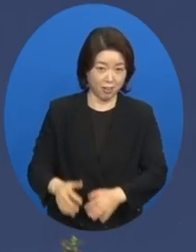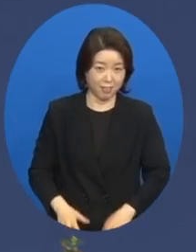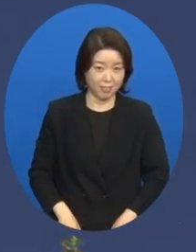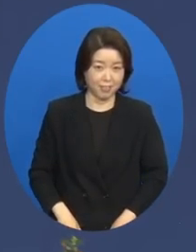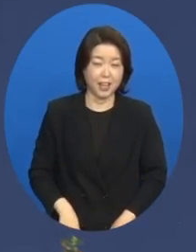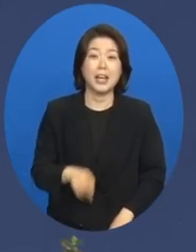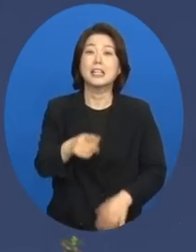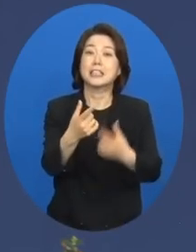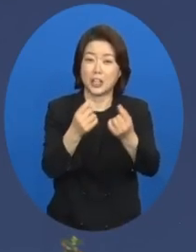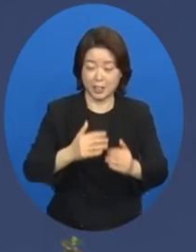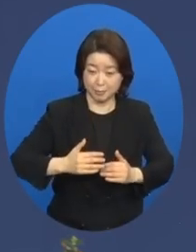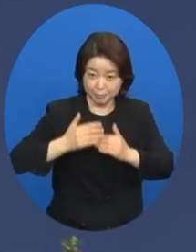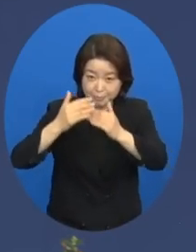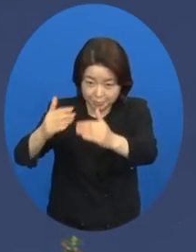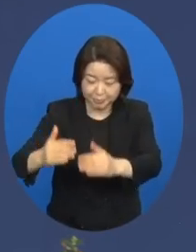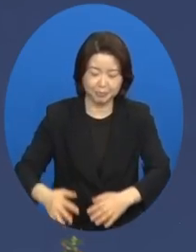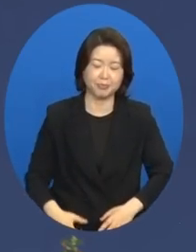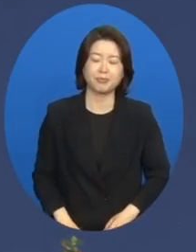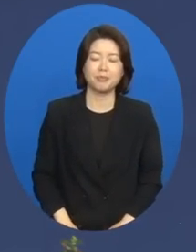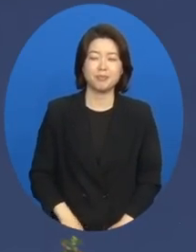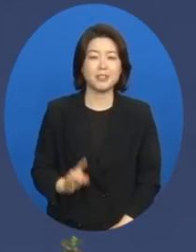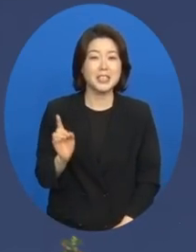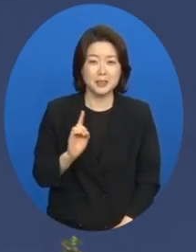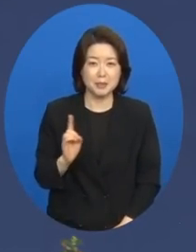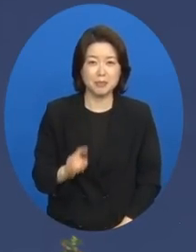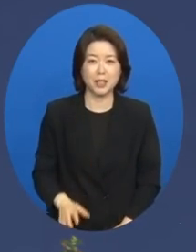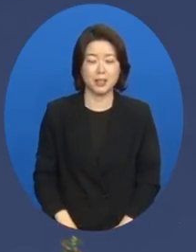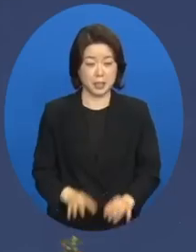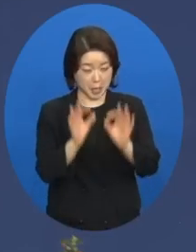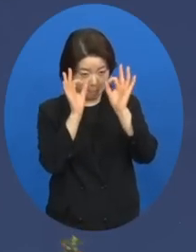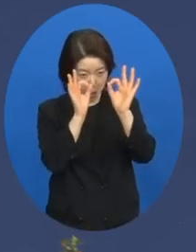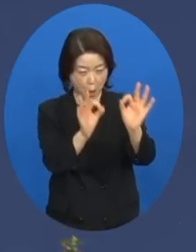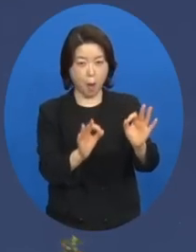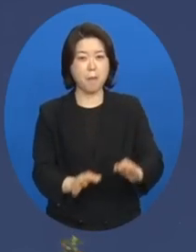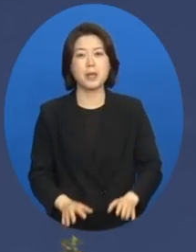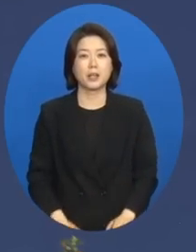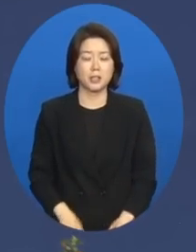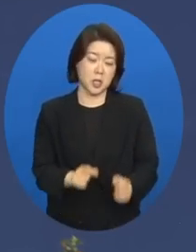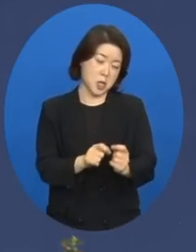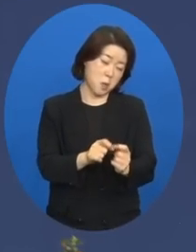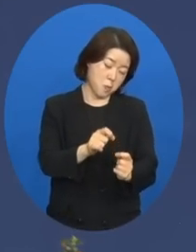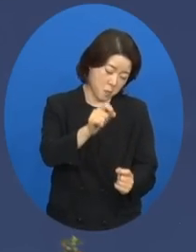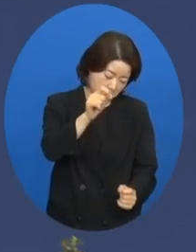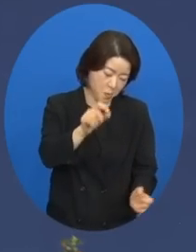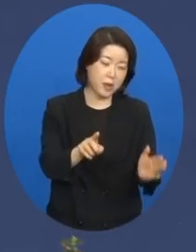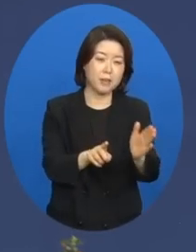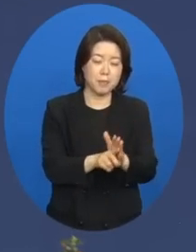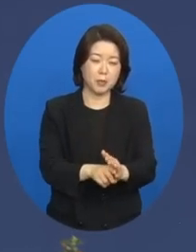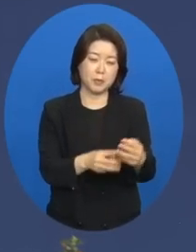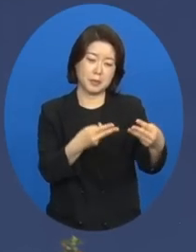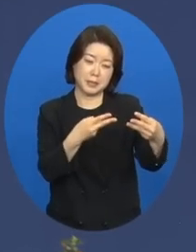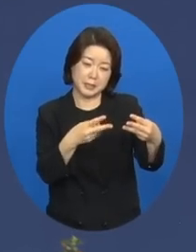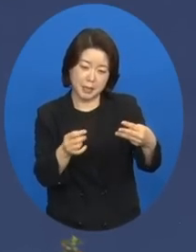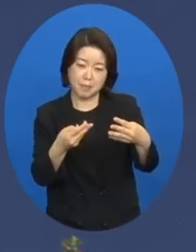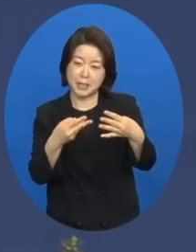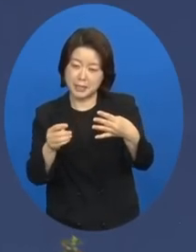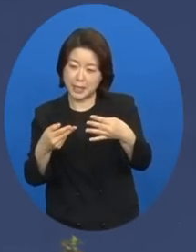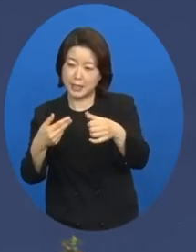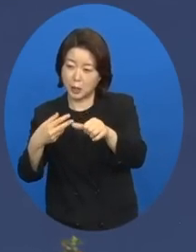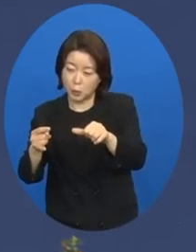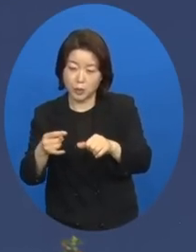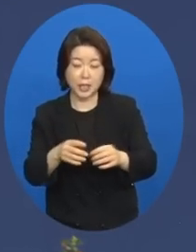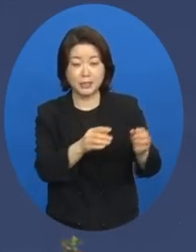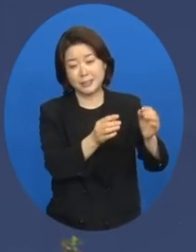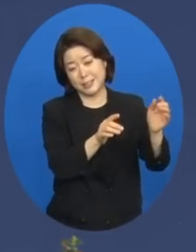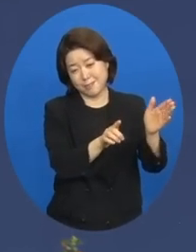그렇게 해가지고 하여튼 그런데 이렇게 그 보면 오래 믿고 3대, 4대, 5대 이렇게